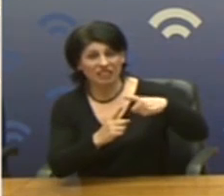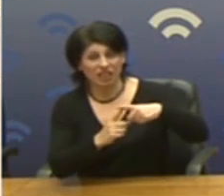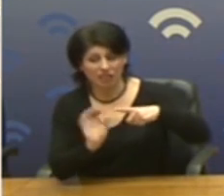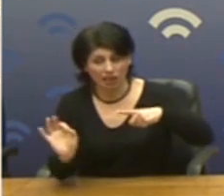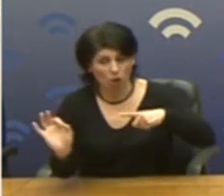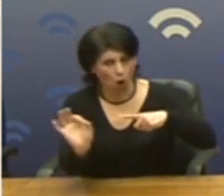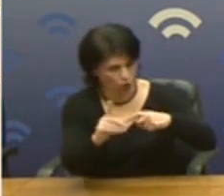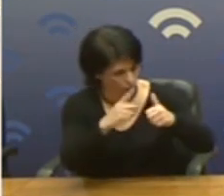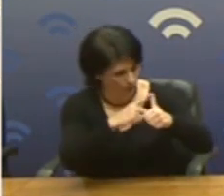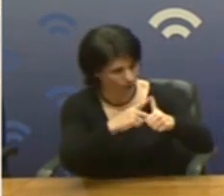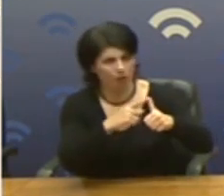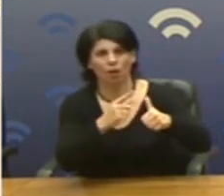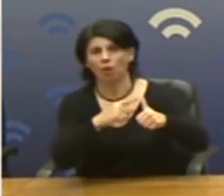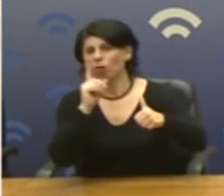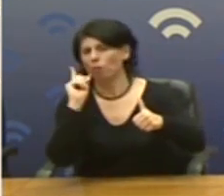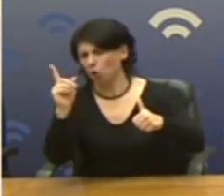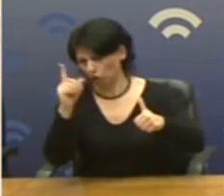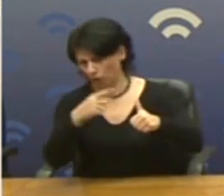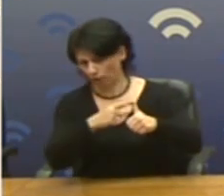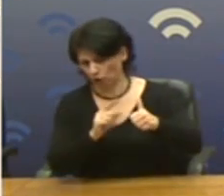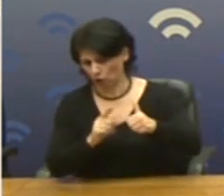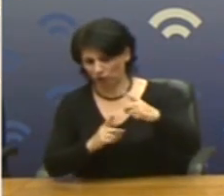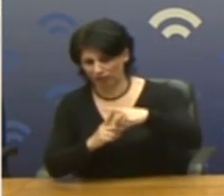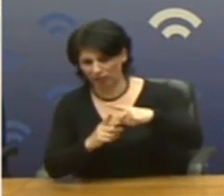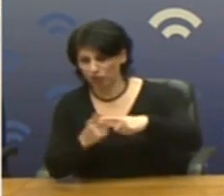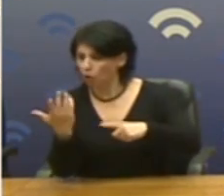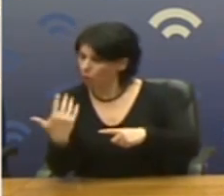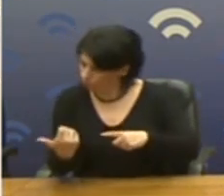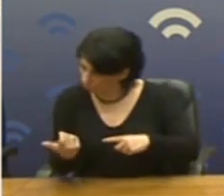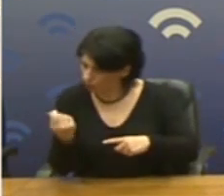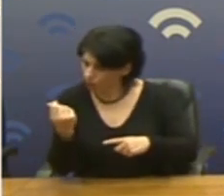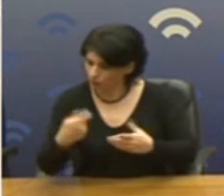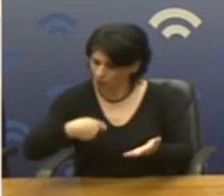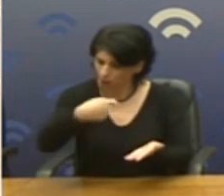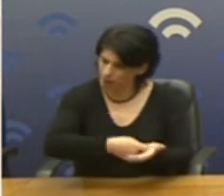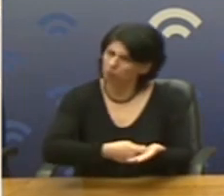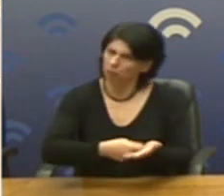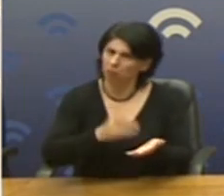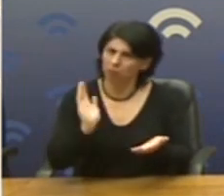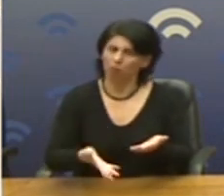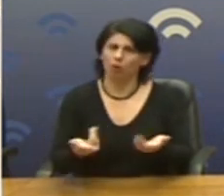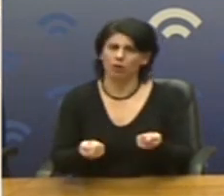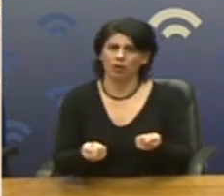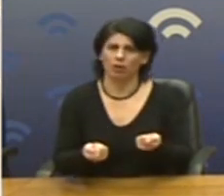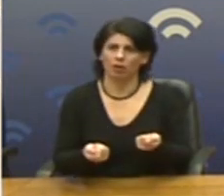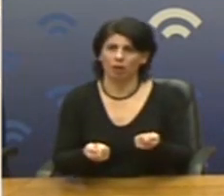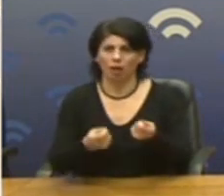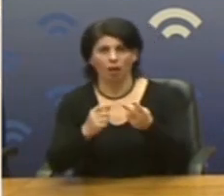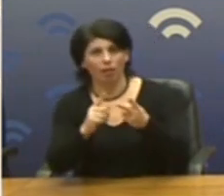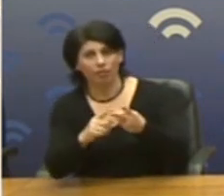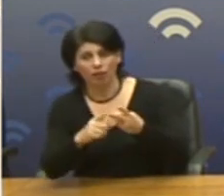όχι μόνο είναι προσιτά σε όποιον έχει να πληρώσει, αλλά στερούν και από τον